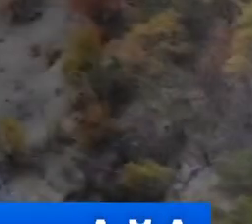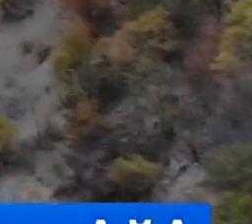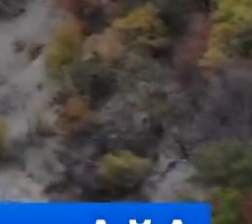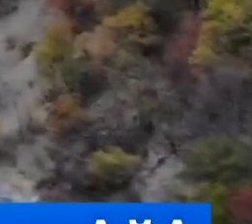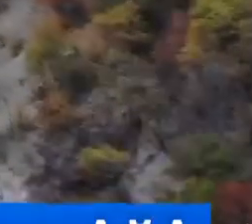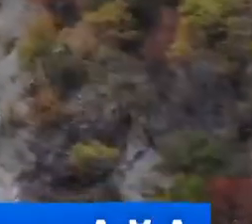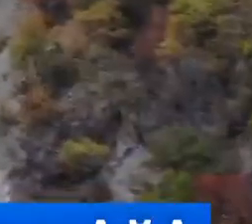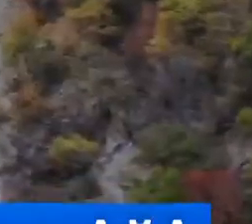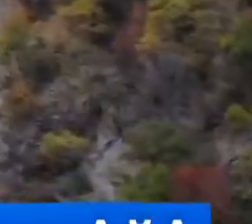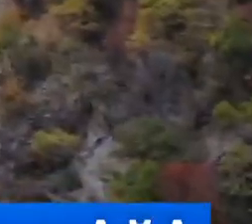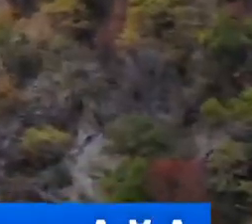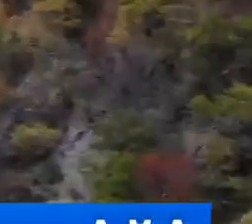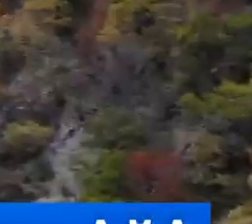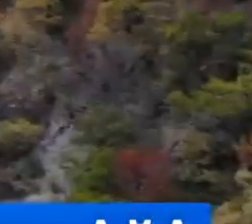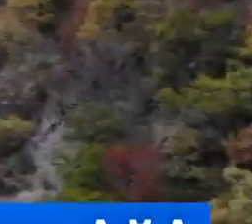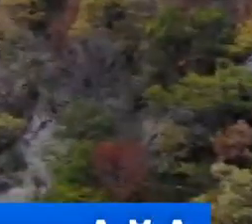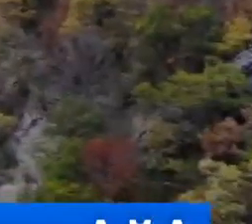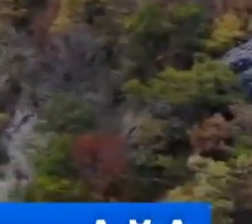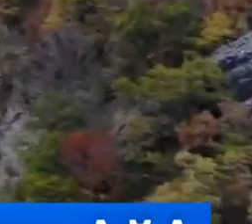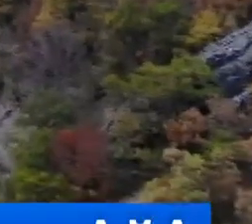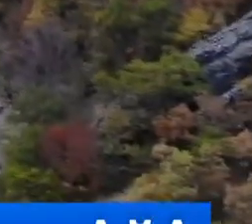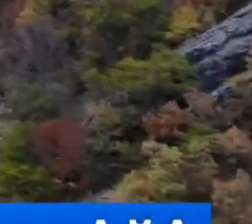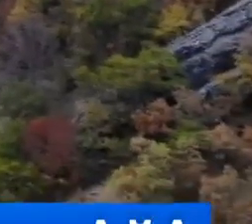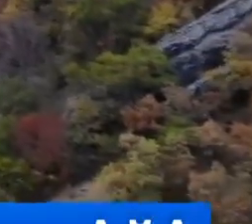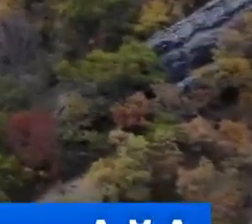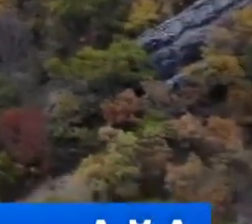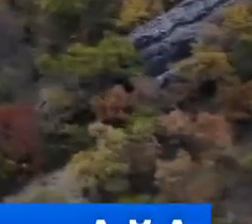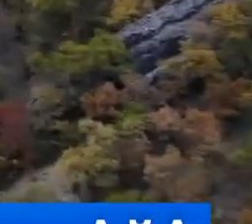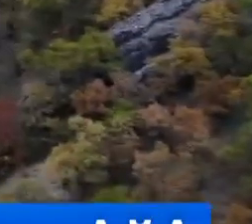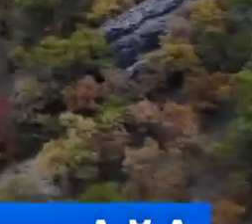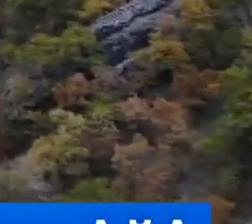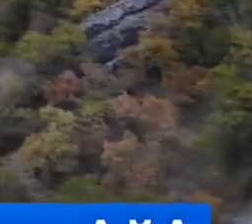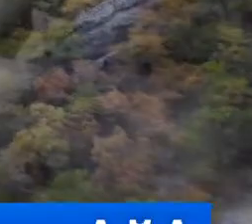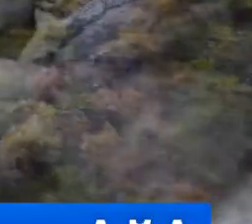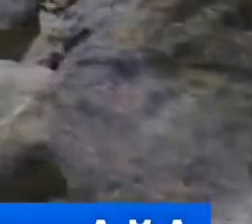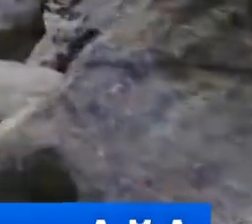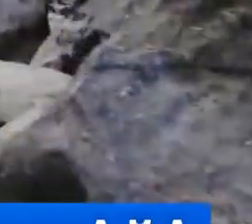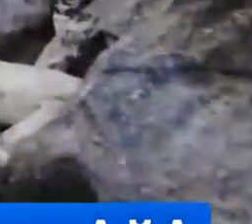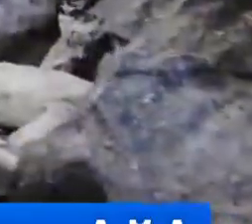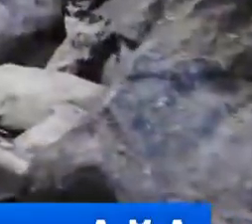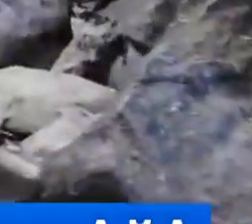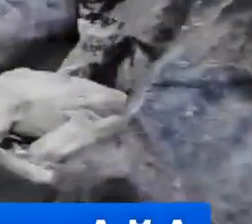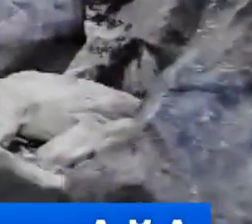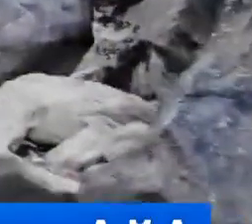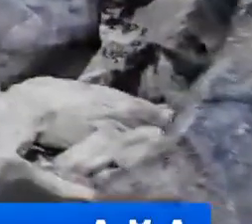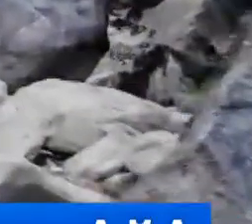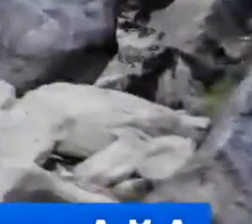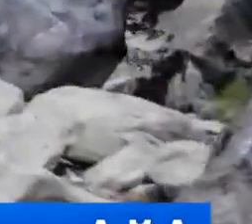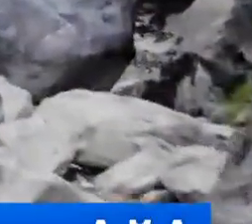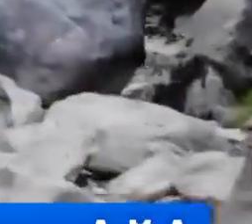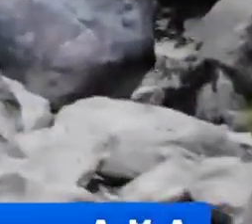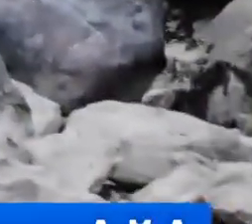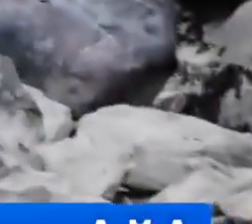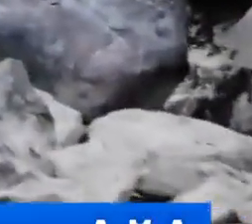yaprağı akarına bırakmak günün yaşmağını örtülür ve bir tek ye nefesi gibi